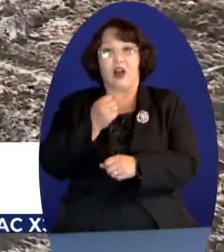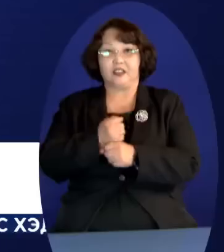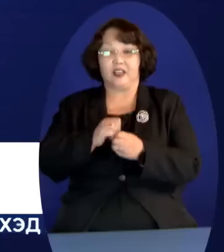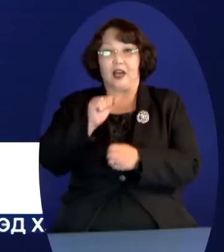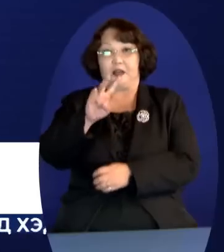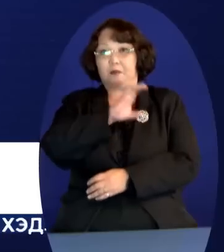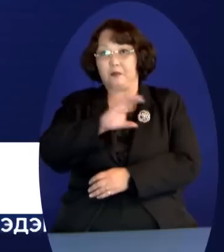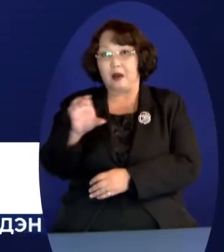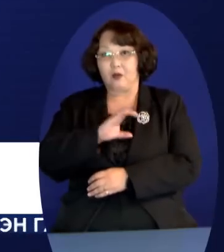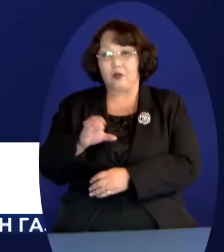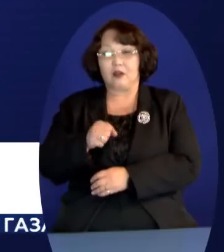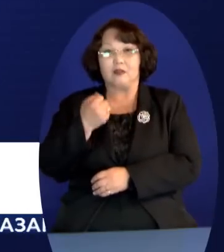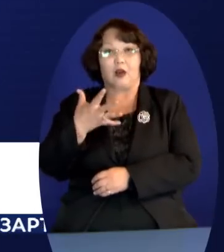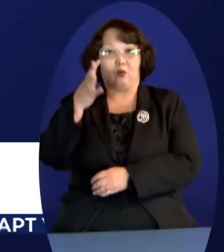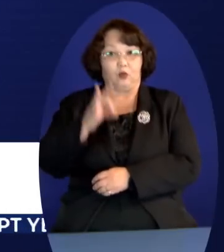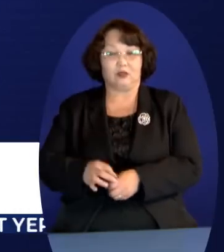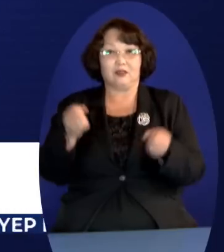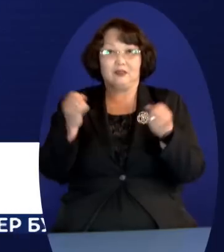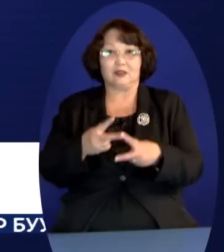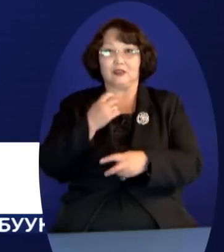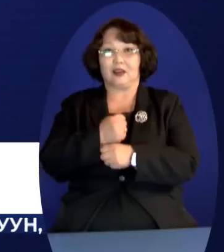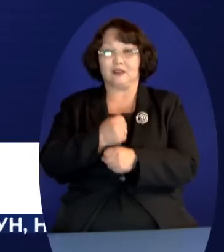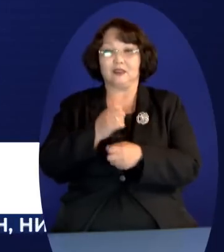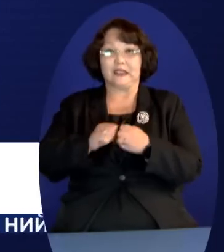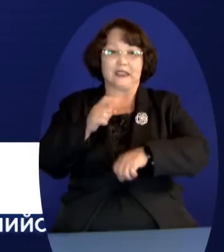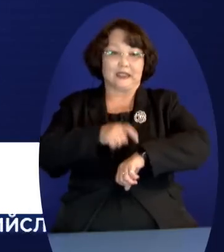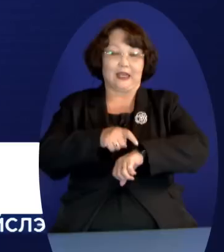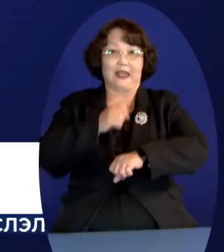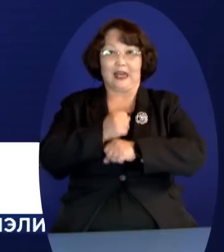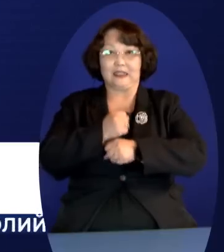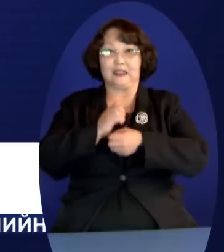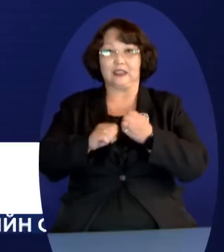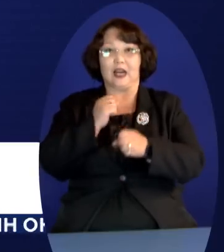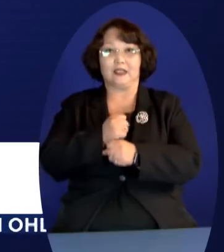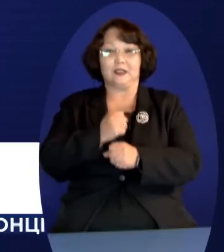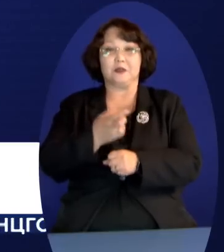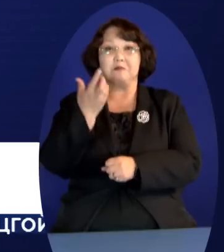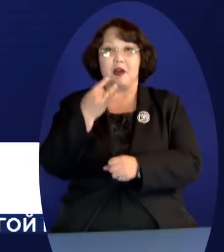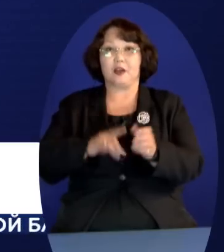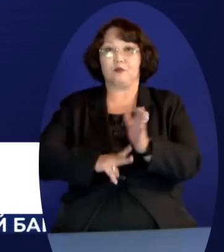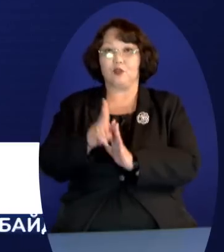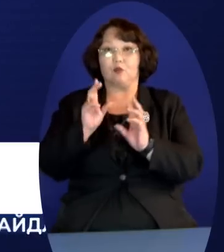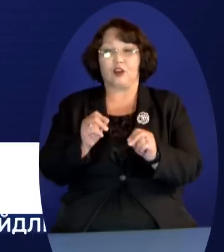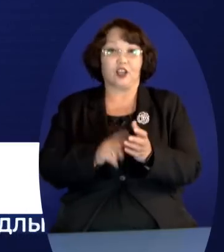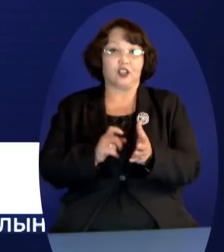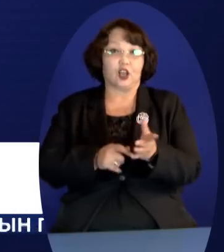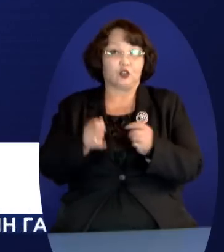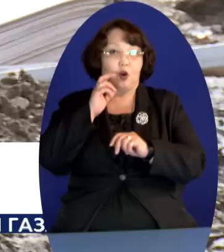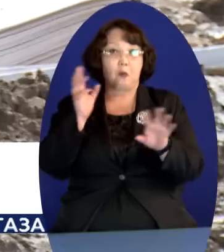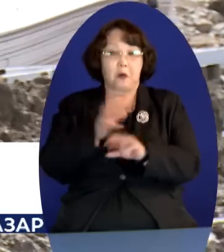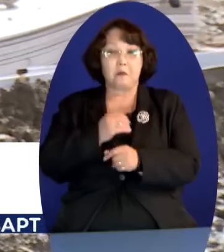нэгжүүд за 5%-аа тэнцэх хэмжээний ажилд цагийн ажилтны ажлын байрыг гаргаж өгөх шаардлагатай гэдэг зохицуулт байдаг